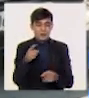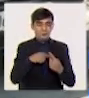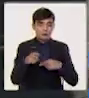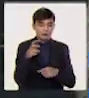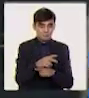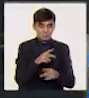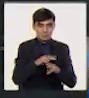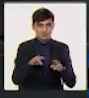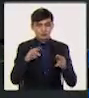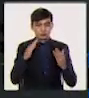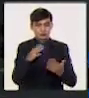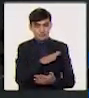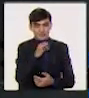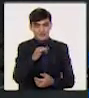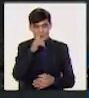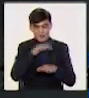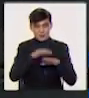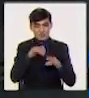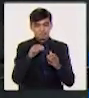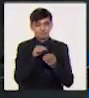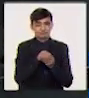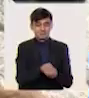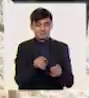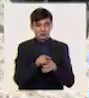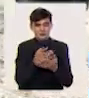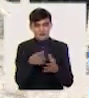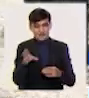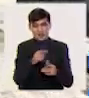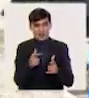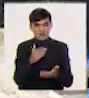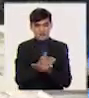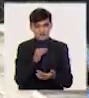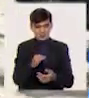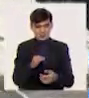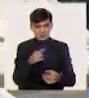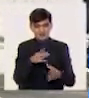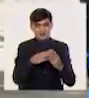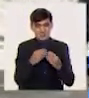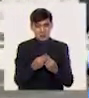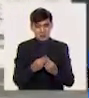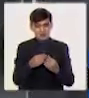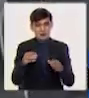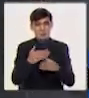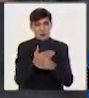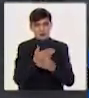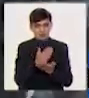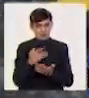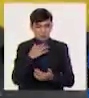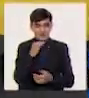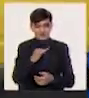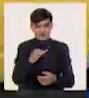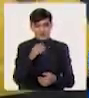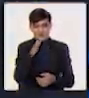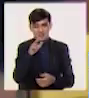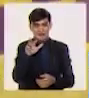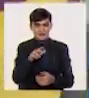жағдай болып отыр. Әкімдік өкілдері жерлеу рәсіміне қажетті барлық заттарды дайындап, қара жамылған отбасына көмек қолын созып жатыр. Ал сағат